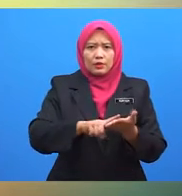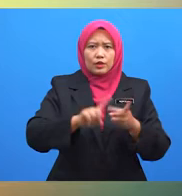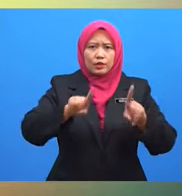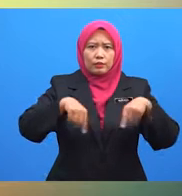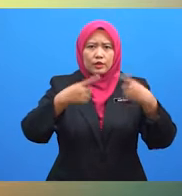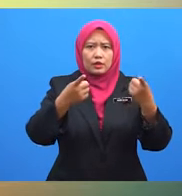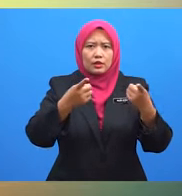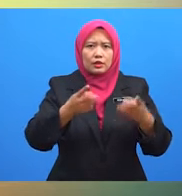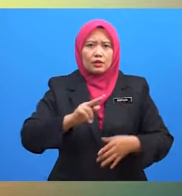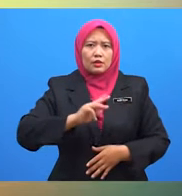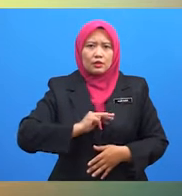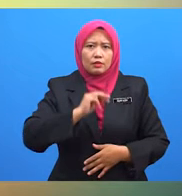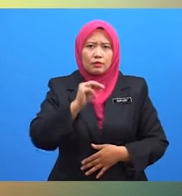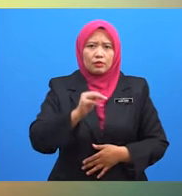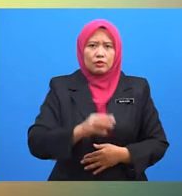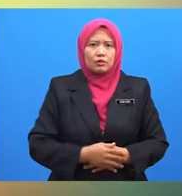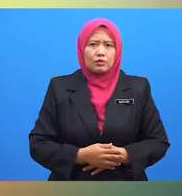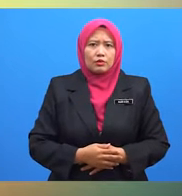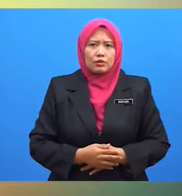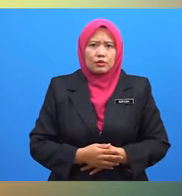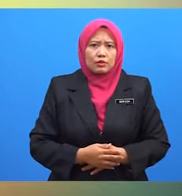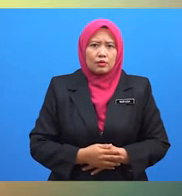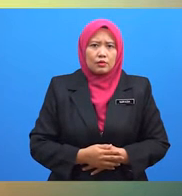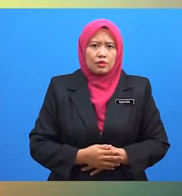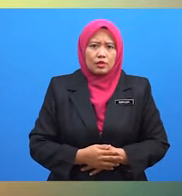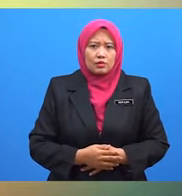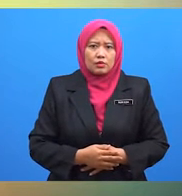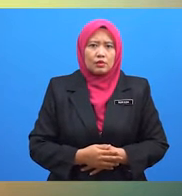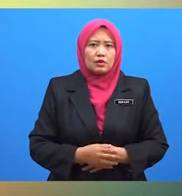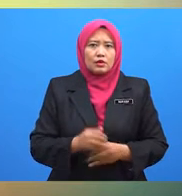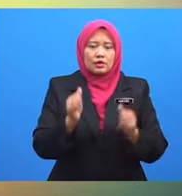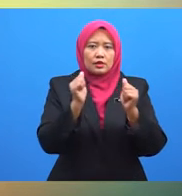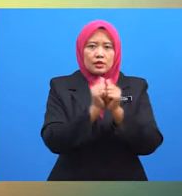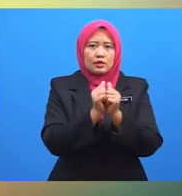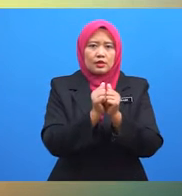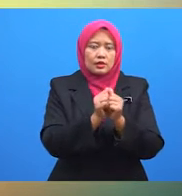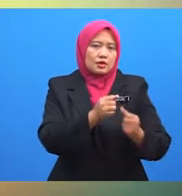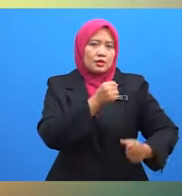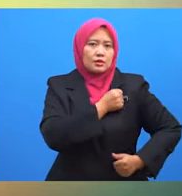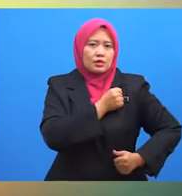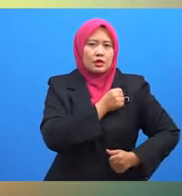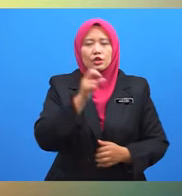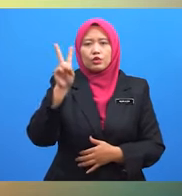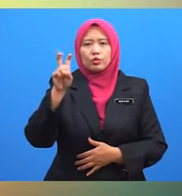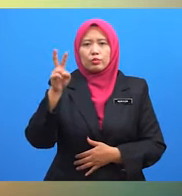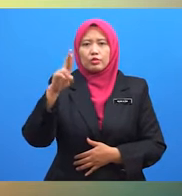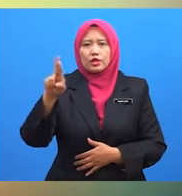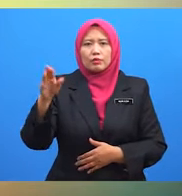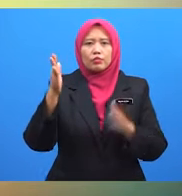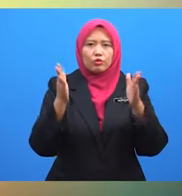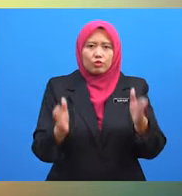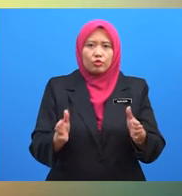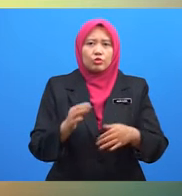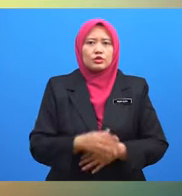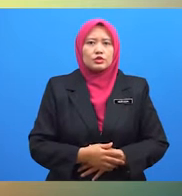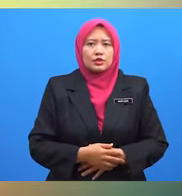kota, menggerakkan tentera 20,000 orang, sebahagian naik kapal, jalan darat